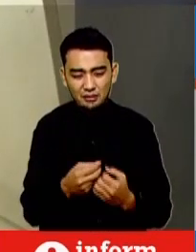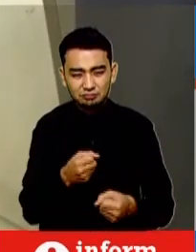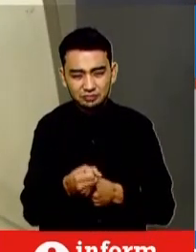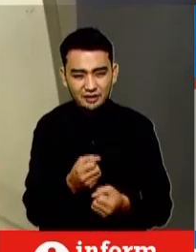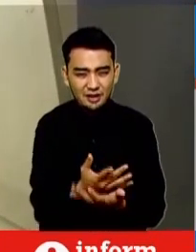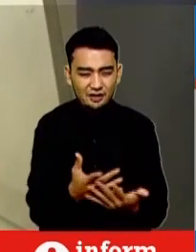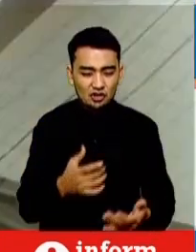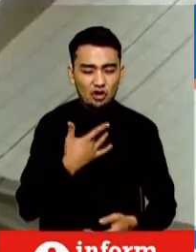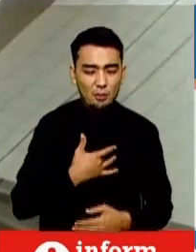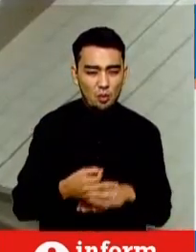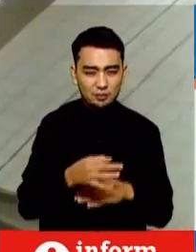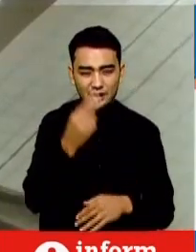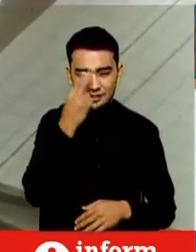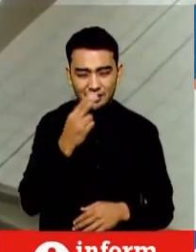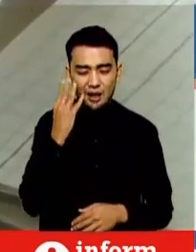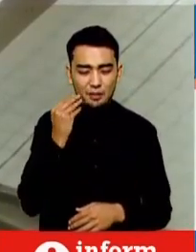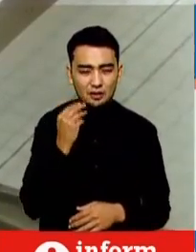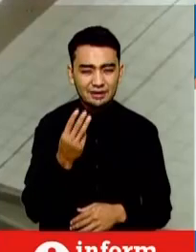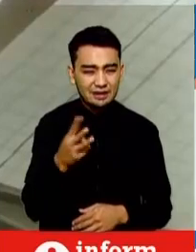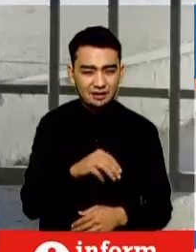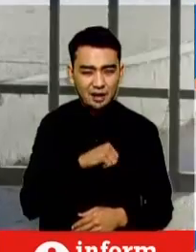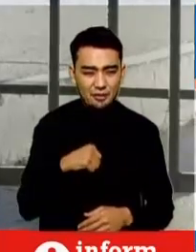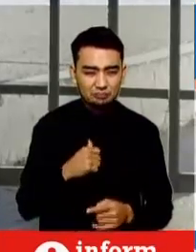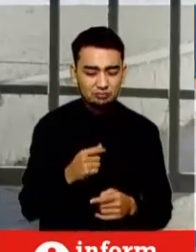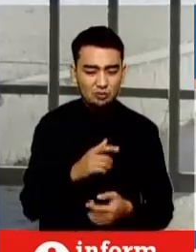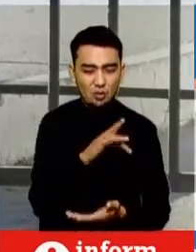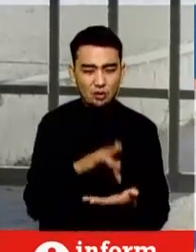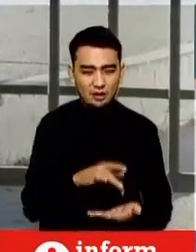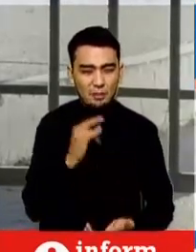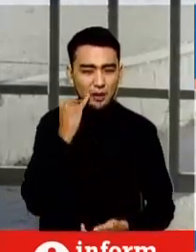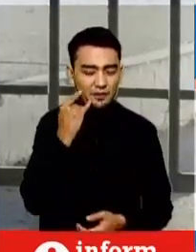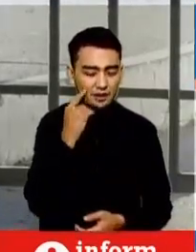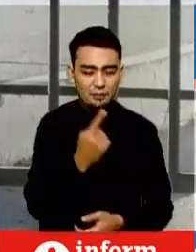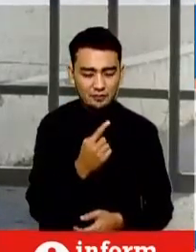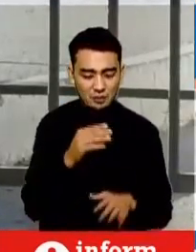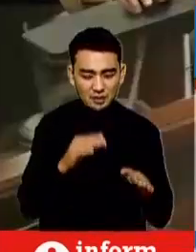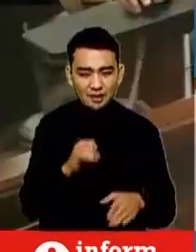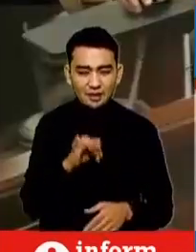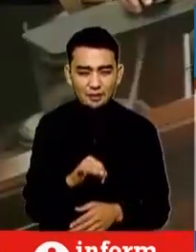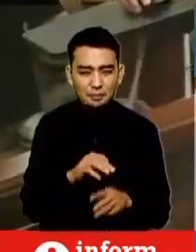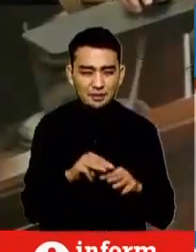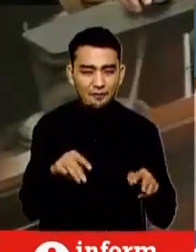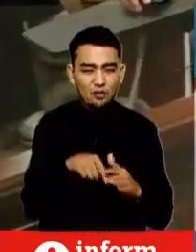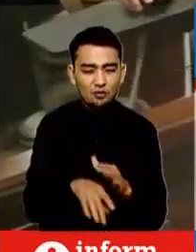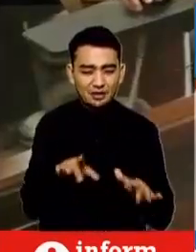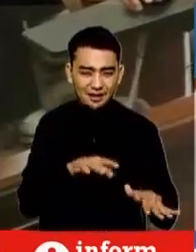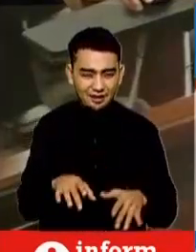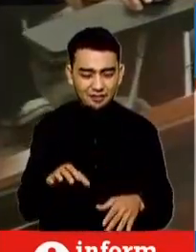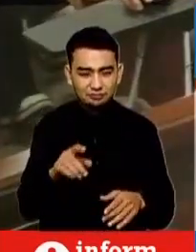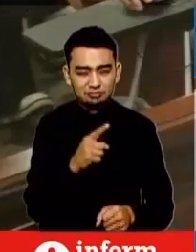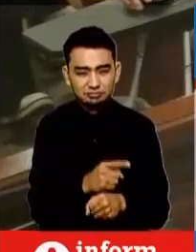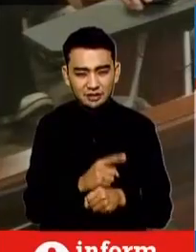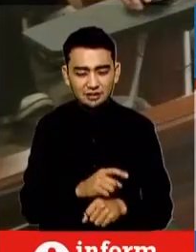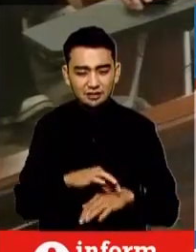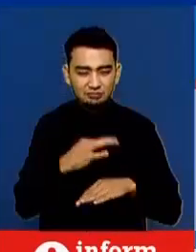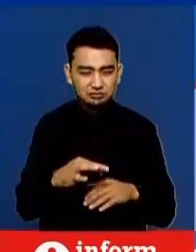Астаны, Жамбылской области и Алматы. Тройку антилидеров замыкает Павлодар. Поэтому в Министерстве внутренних дел предлагают узаконить поправки